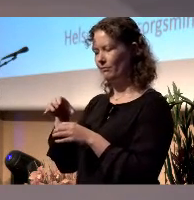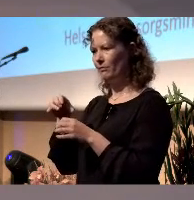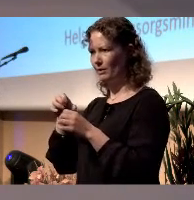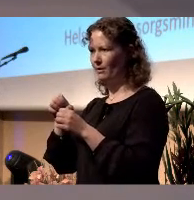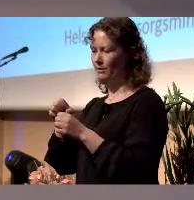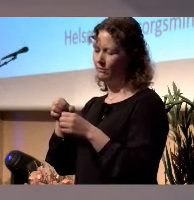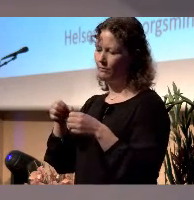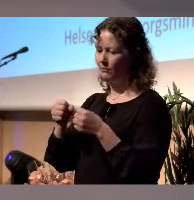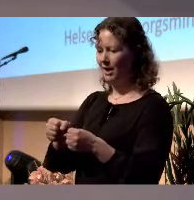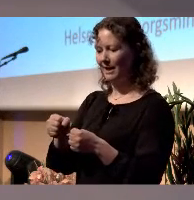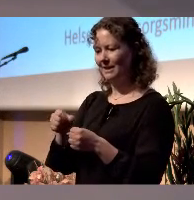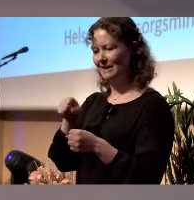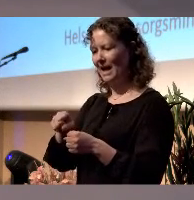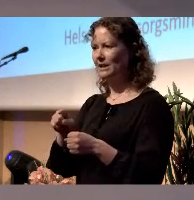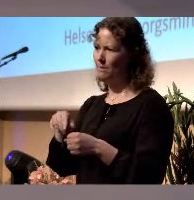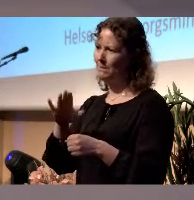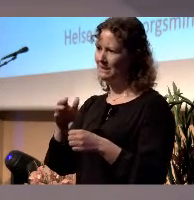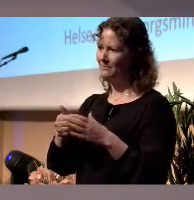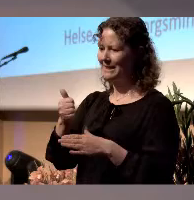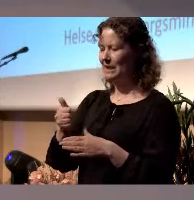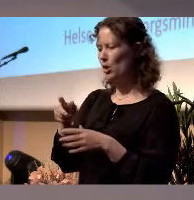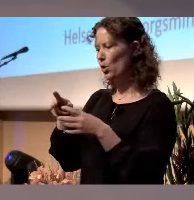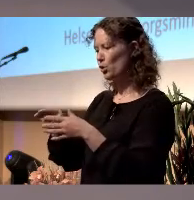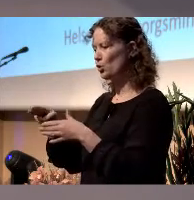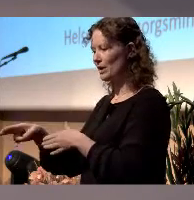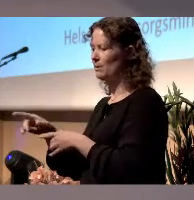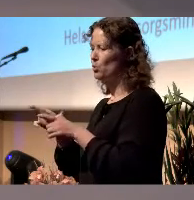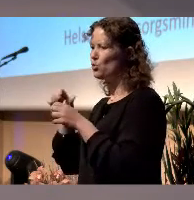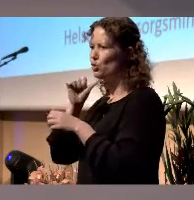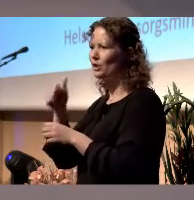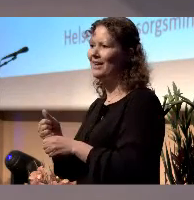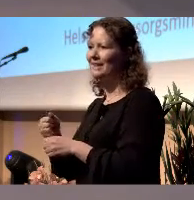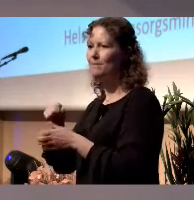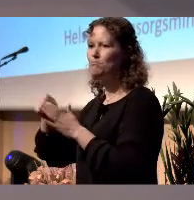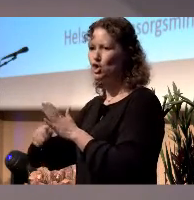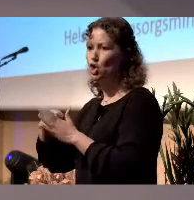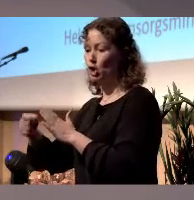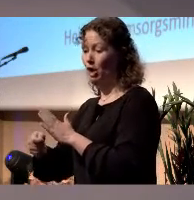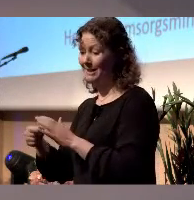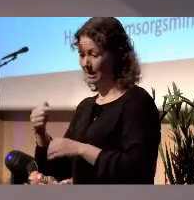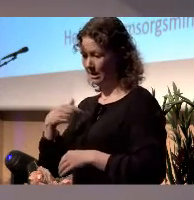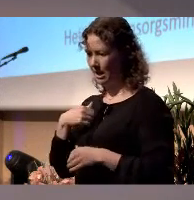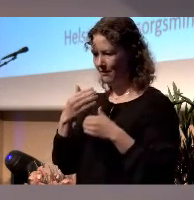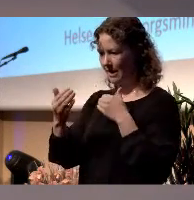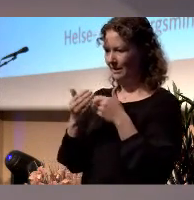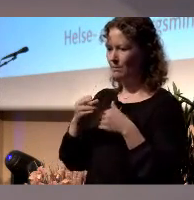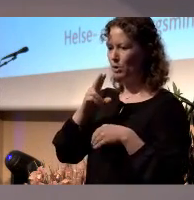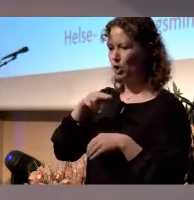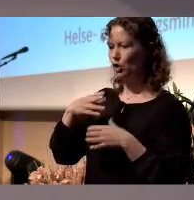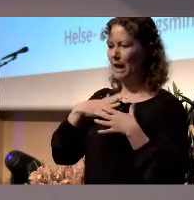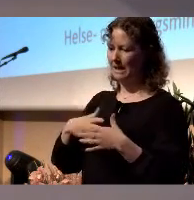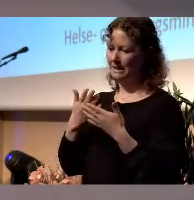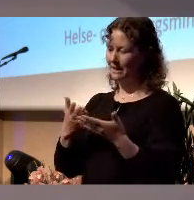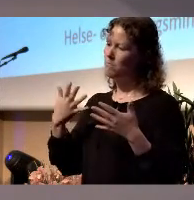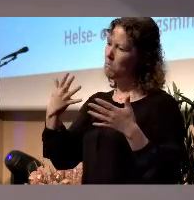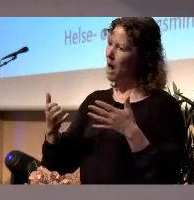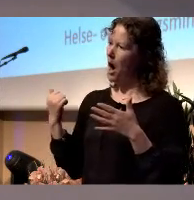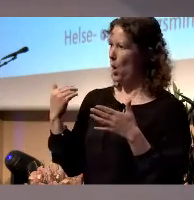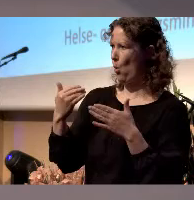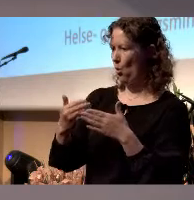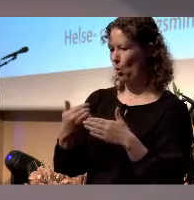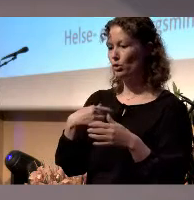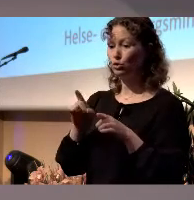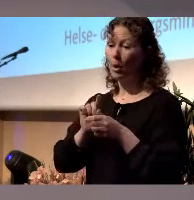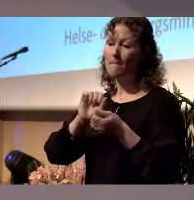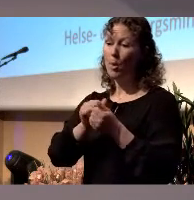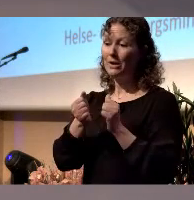på unødvendig byråkrati. Jeg har vært tett på norsk helsetjeneste i mange år, både